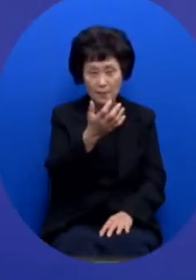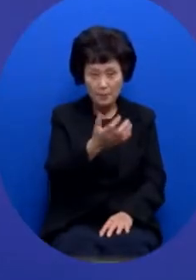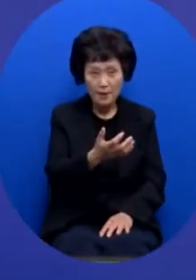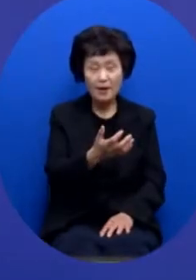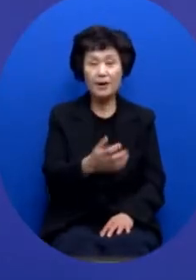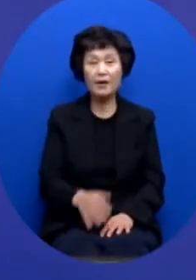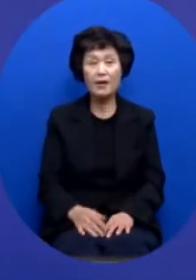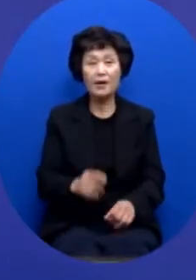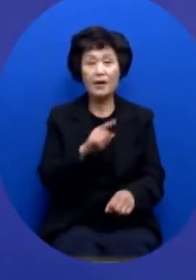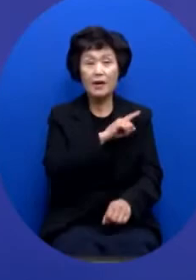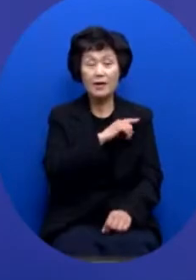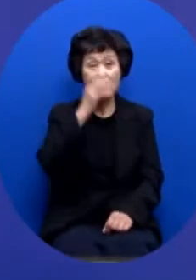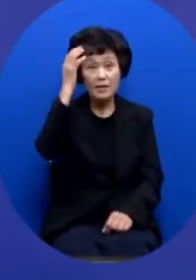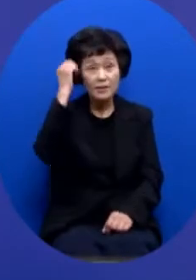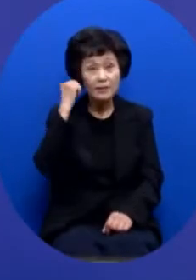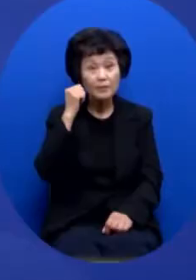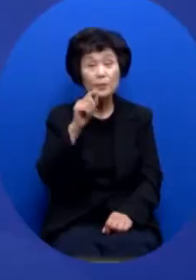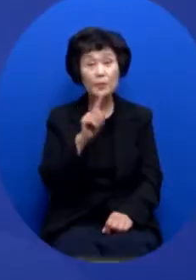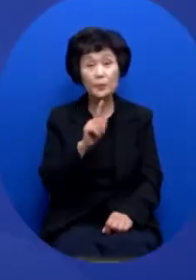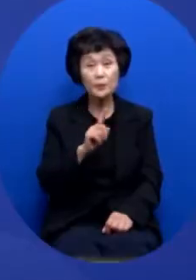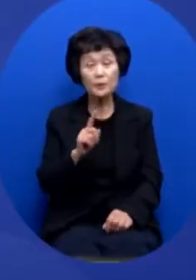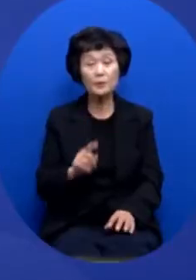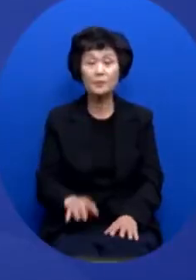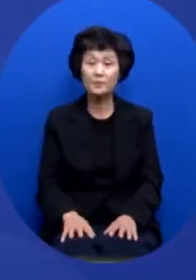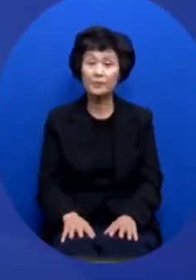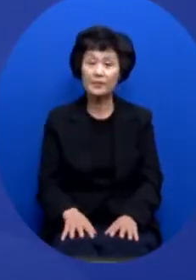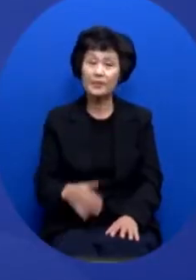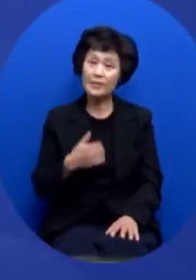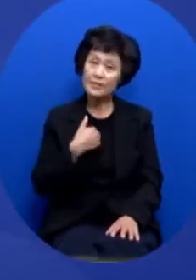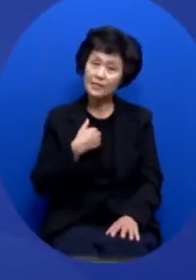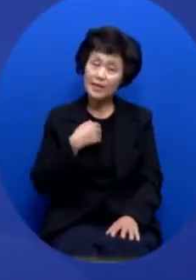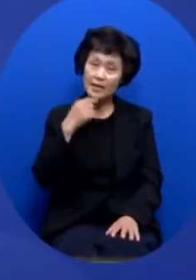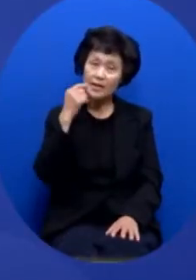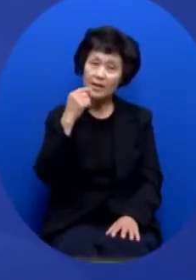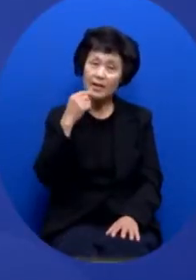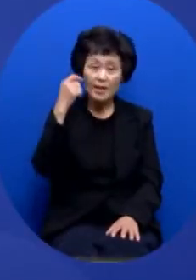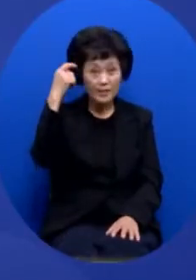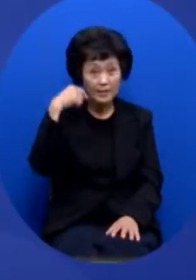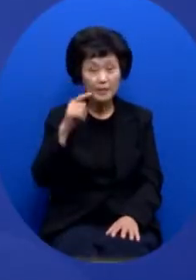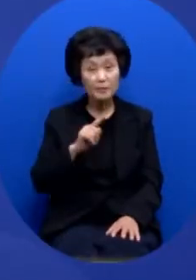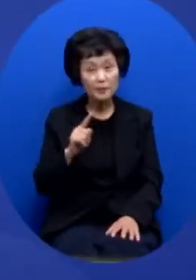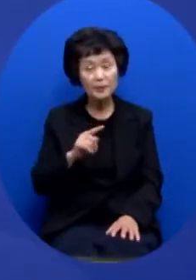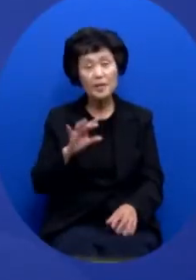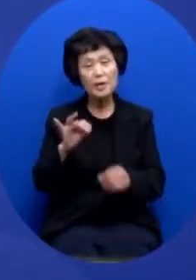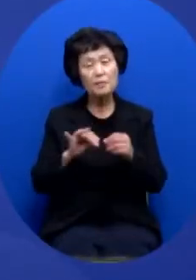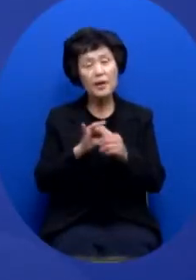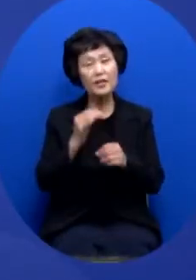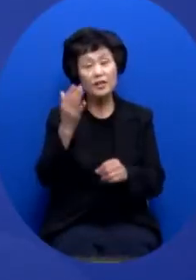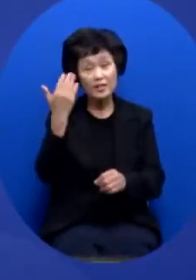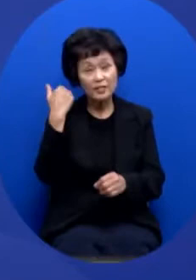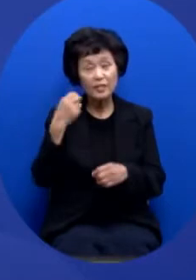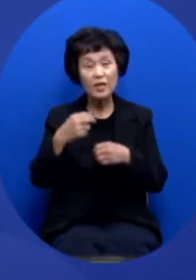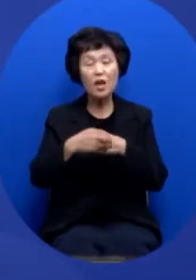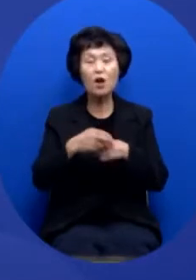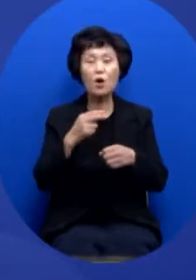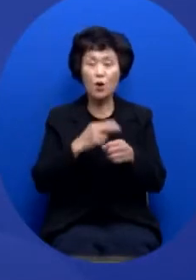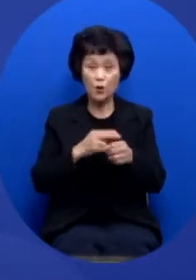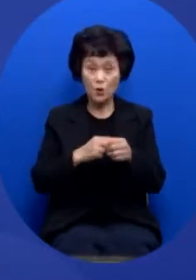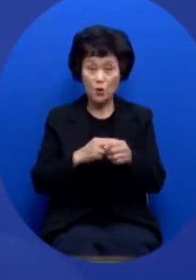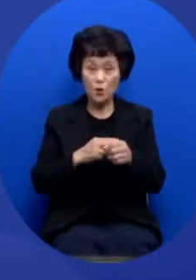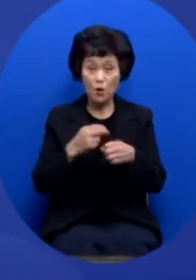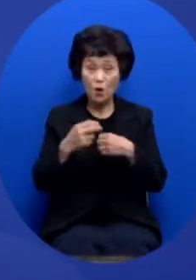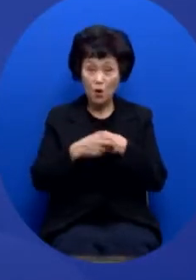남는 곳이 어디였습니까? 예. 저는 특히 그 100여 년 전에 선교사들이 의료 선교사들이 집중적으로